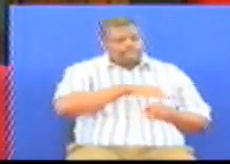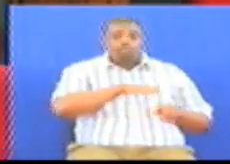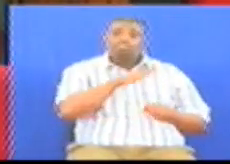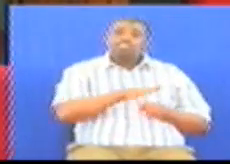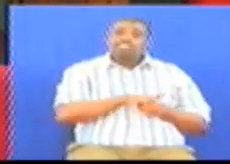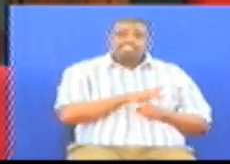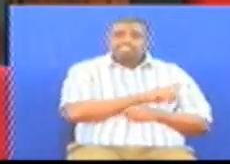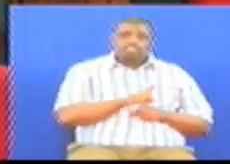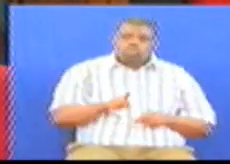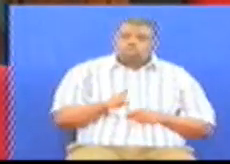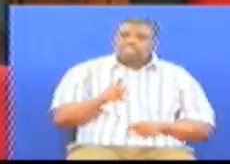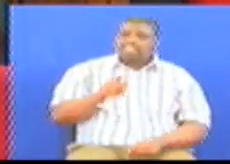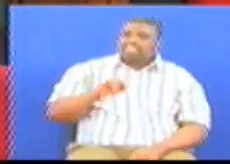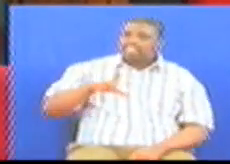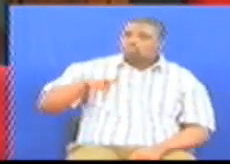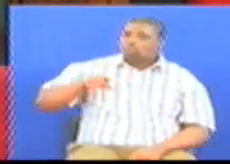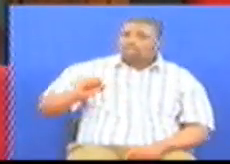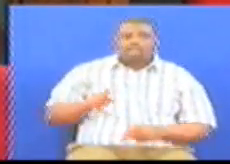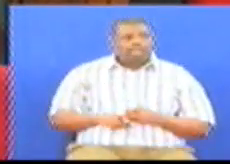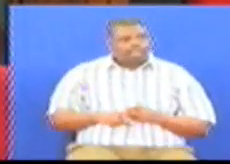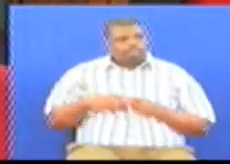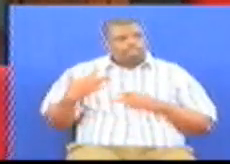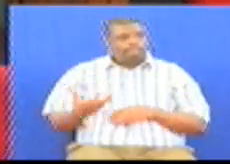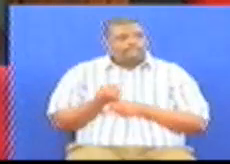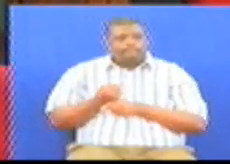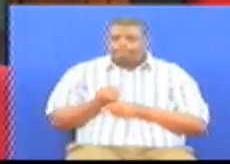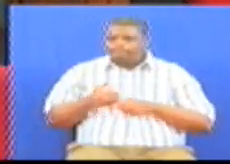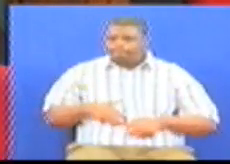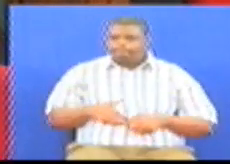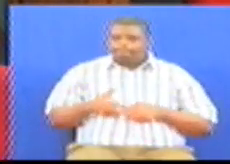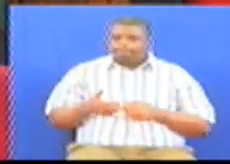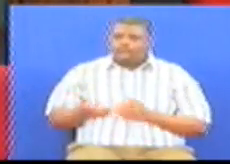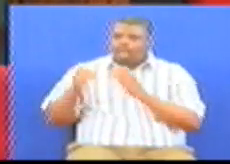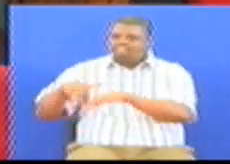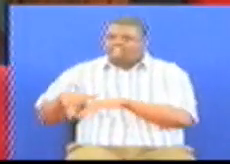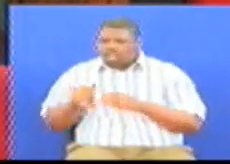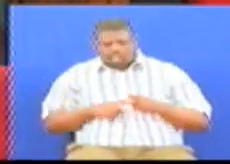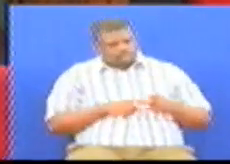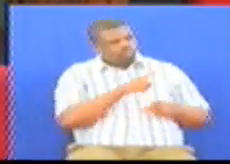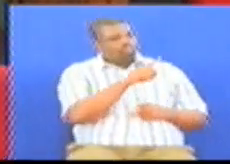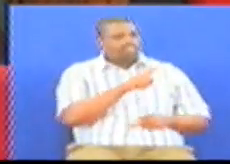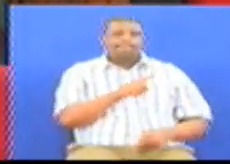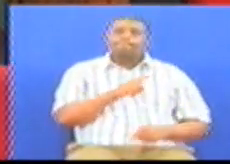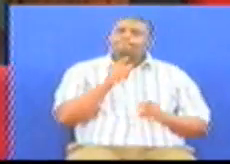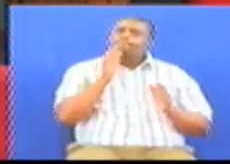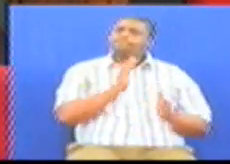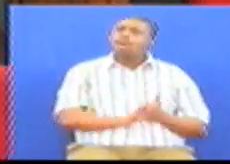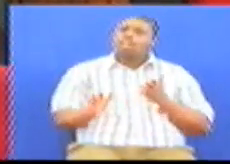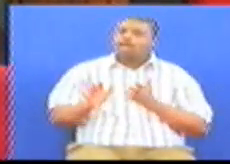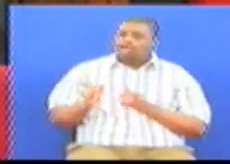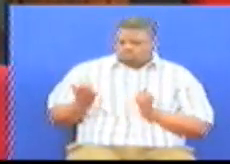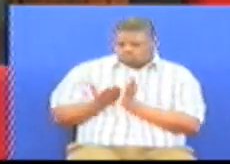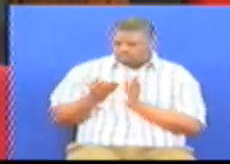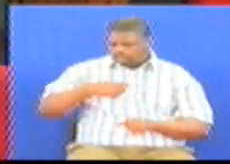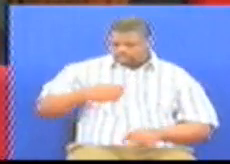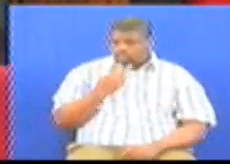tu peke yake na Rufiji. Singida Kaskazini tumepata maafa, kule kwa mheshimiwa Mtuka ilikuwa ni balaa tupu. Tunaomba na sisi tuangaliwe